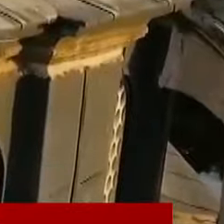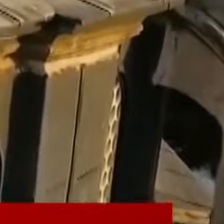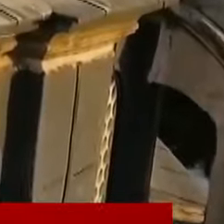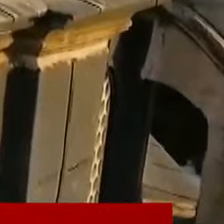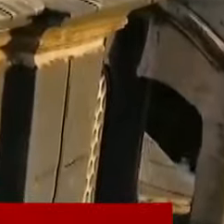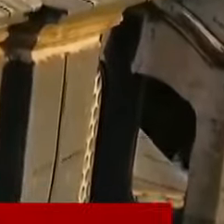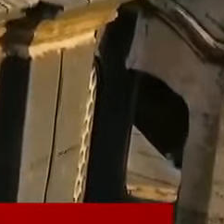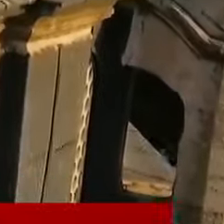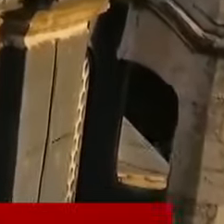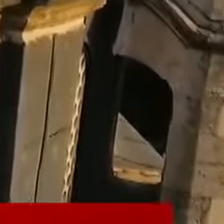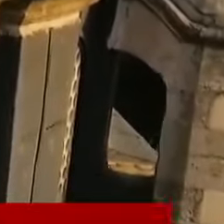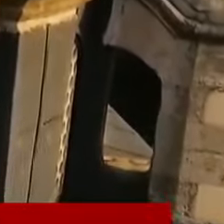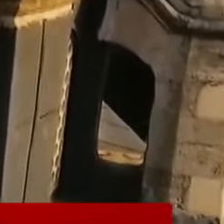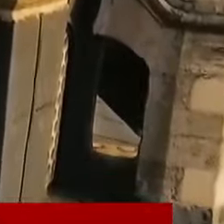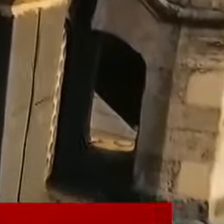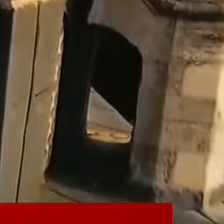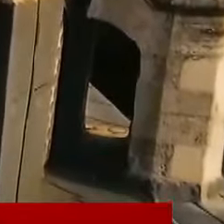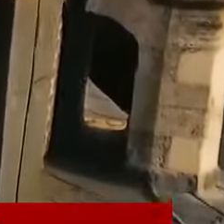حي على الصلاة